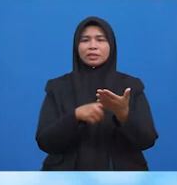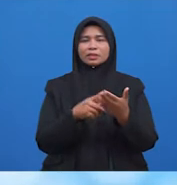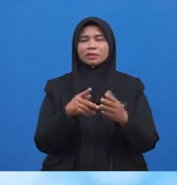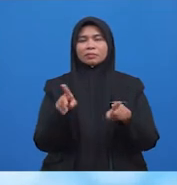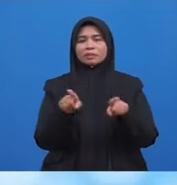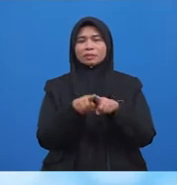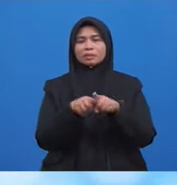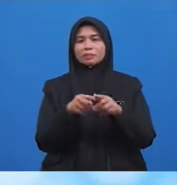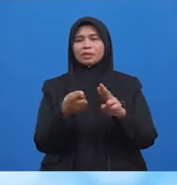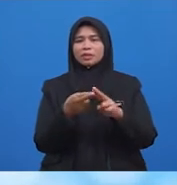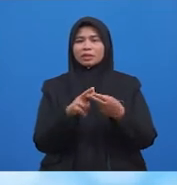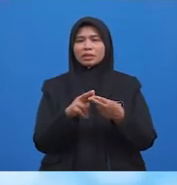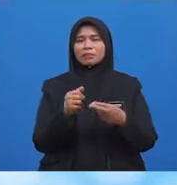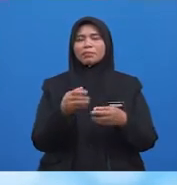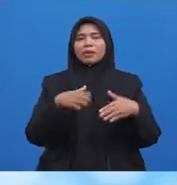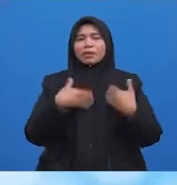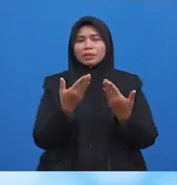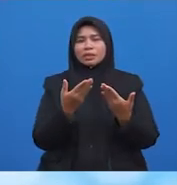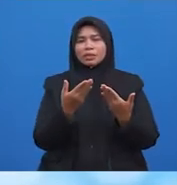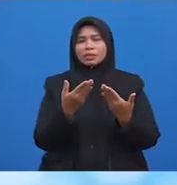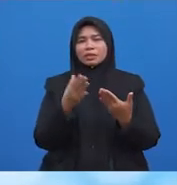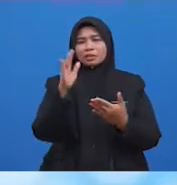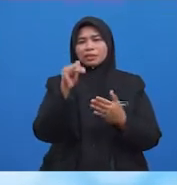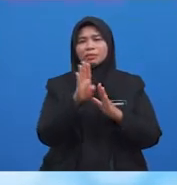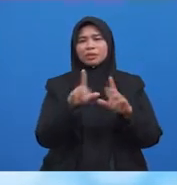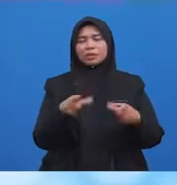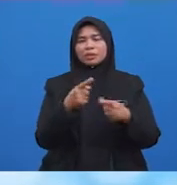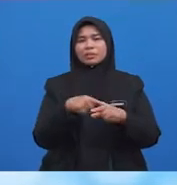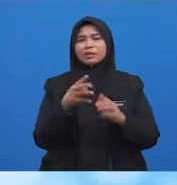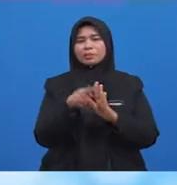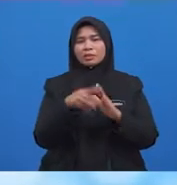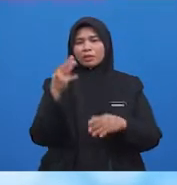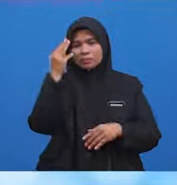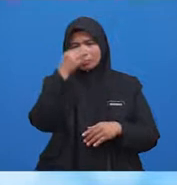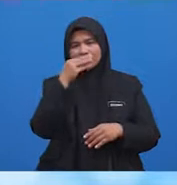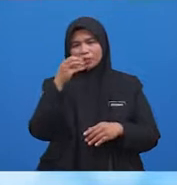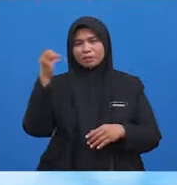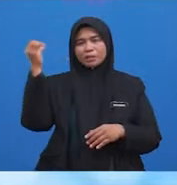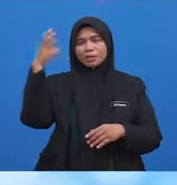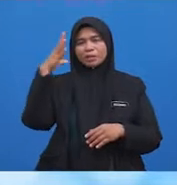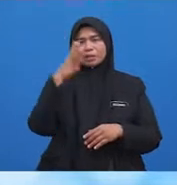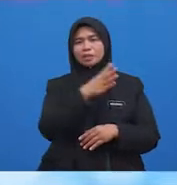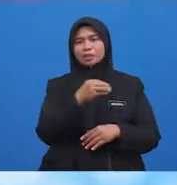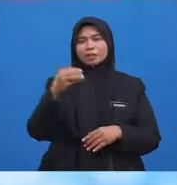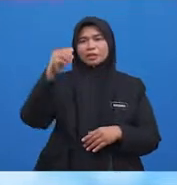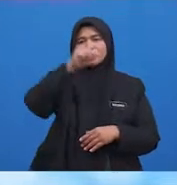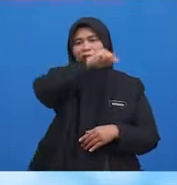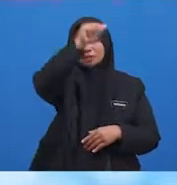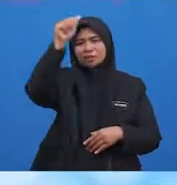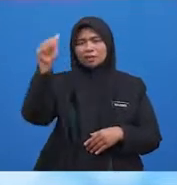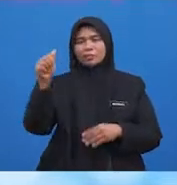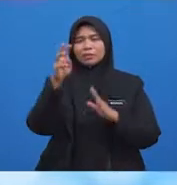Rakan kamu bagaimana fenomena yang berlaku di permukaan matahari dan angka